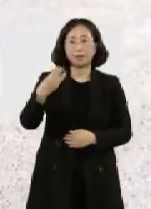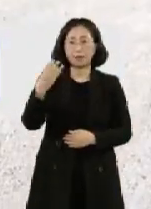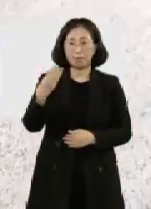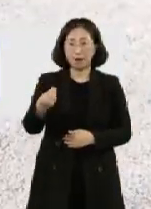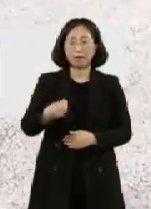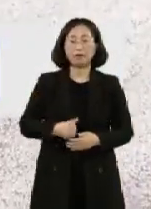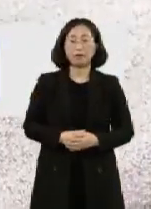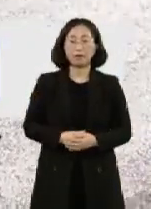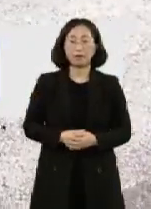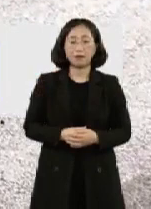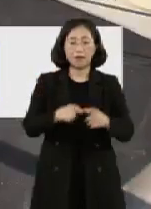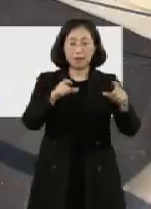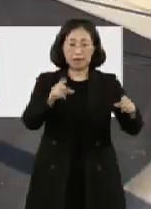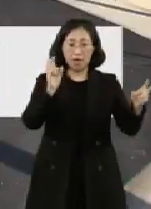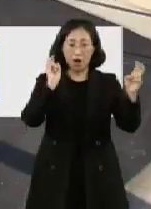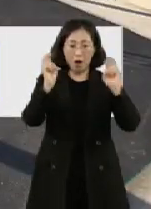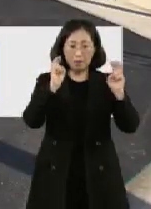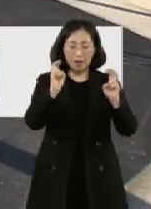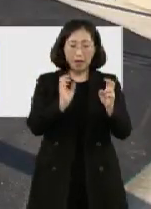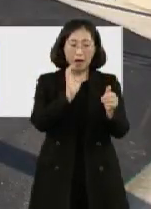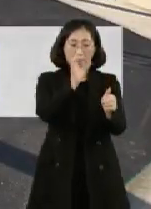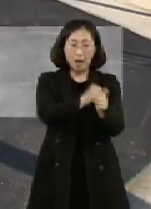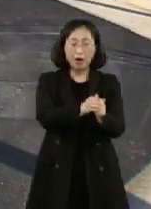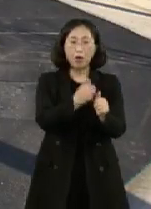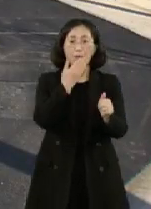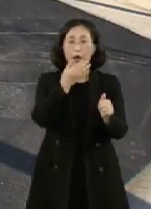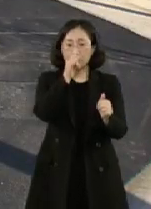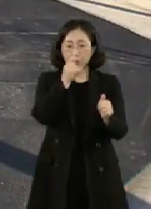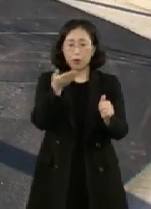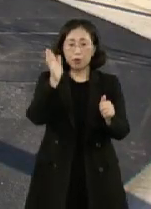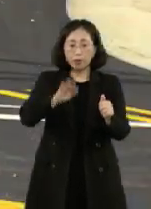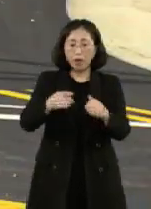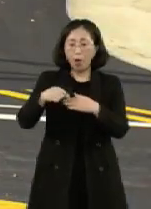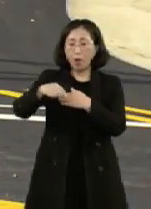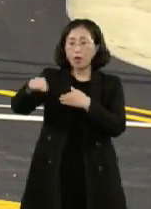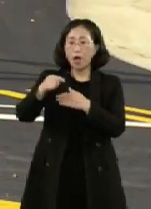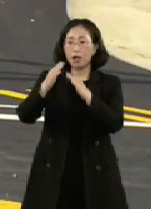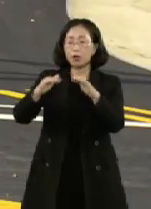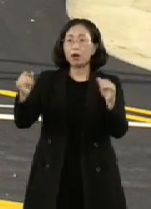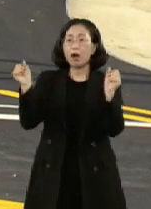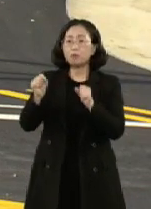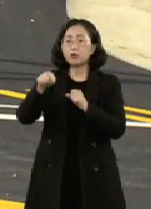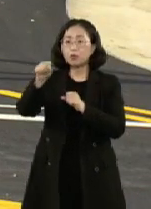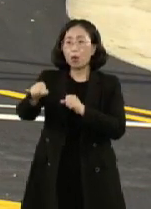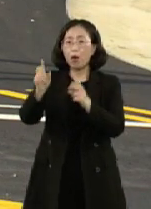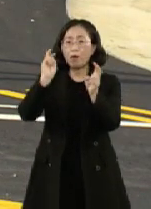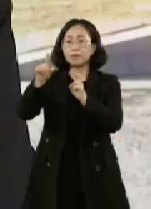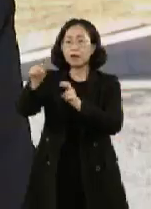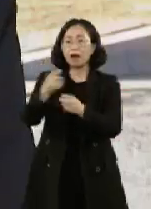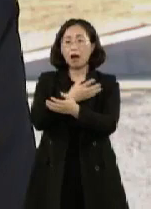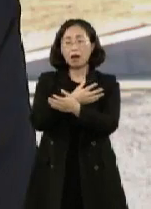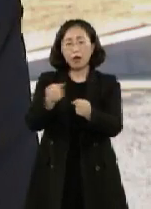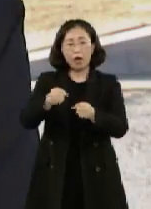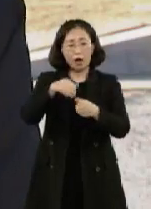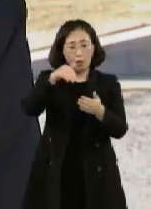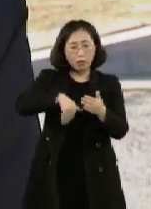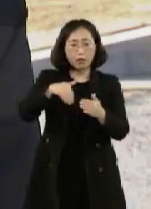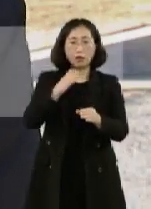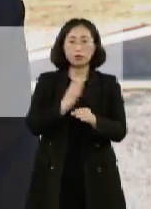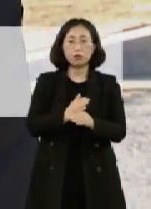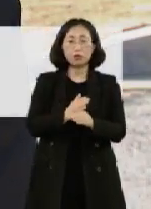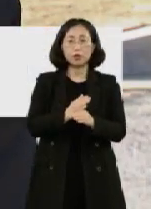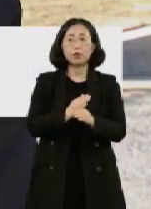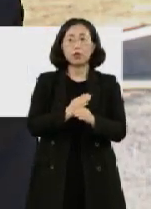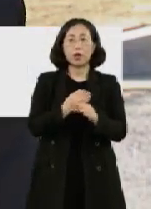원. 지역업체가 맡을 수 있었지만 엉뚱하게 전라북도 외지업체가 공사 중입니다. 3억 1천만 원 이하